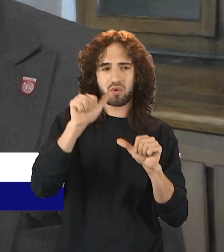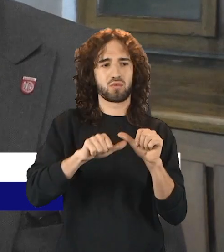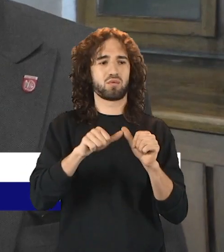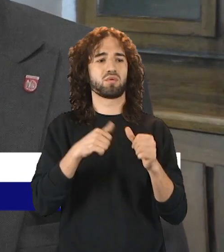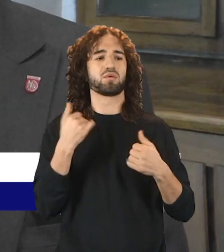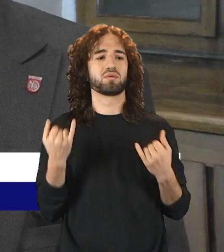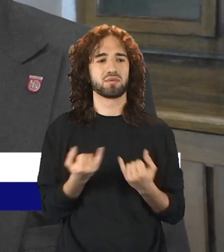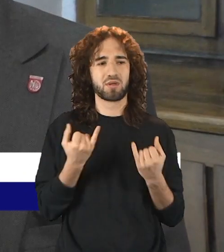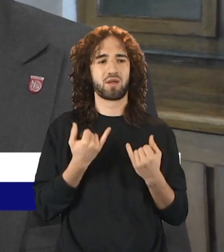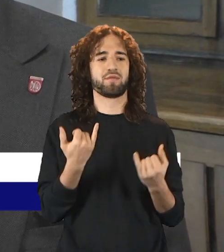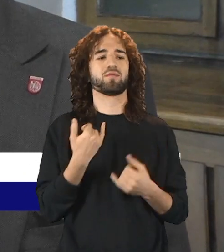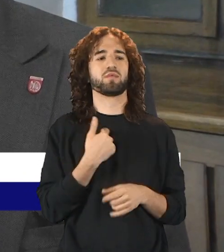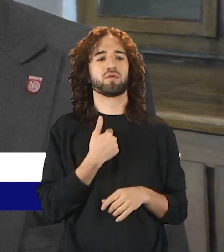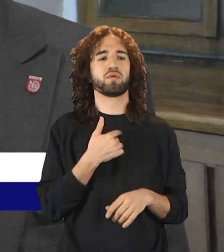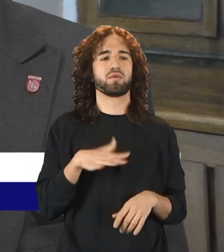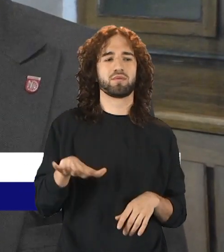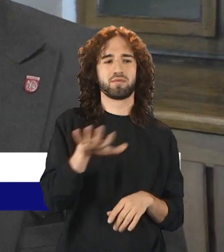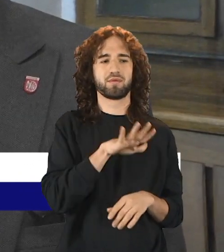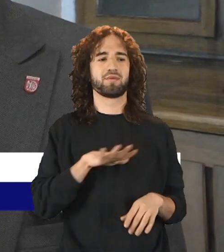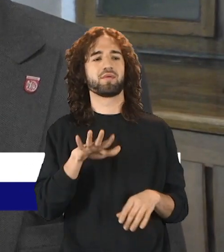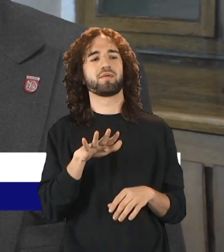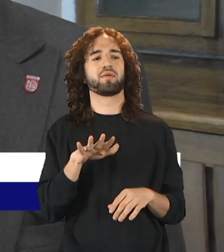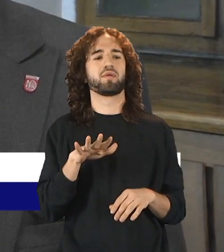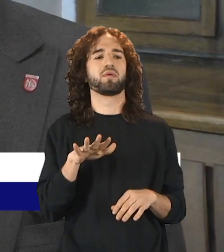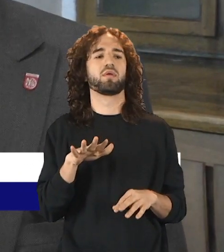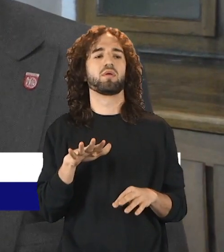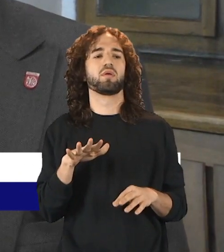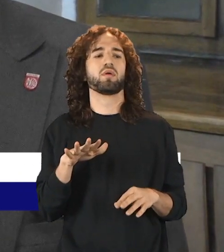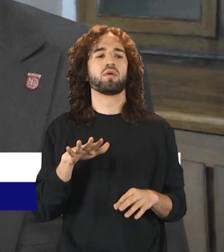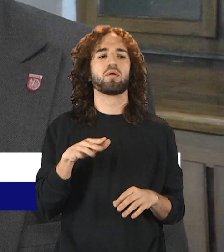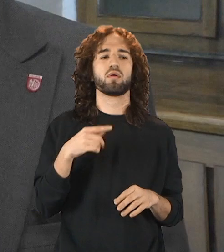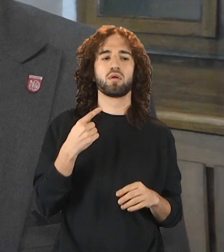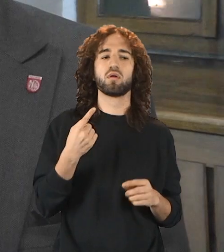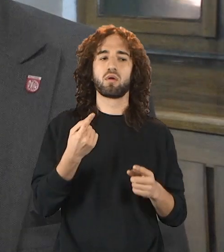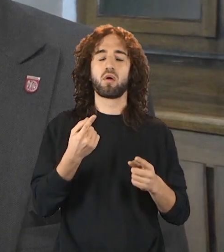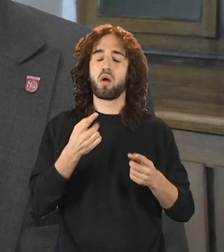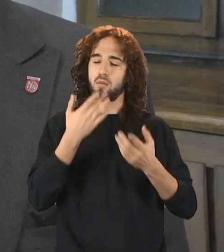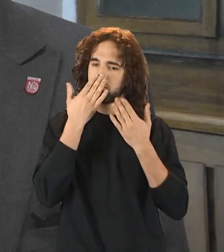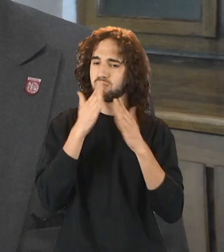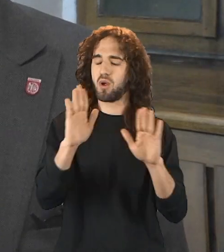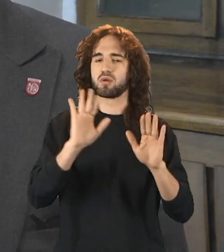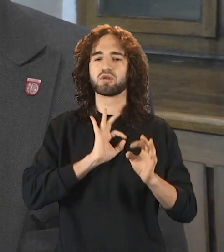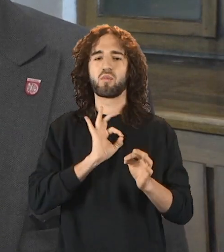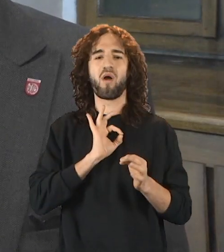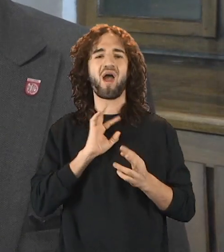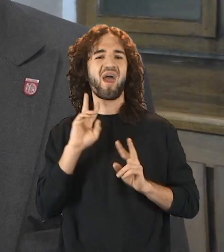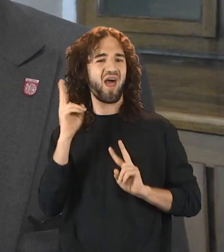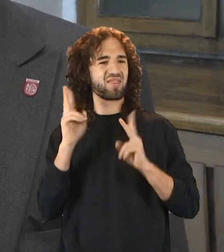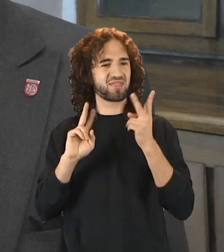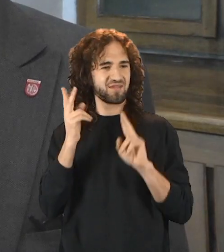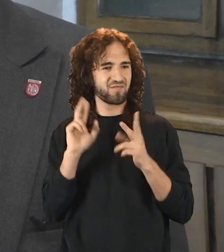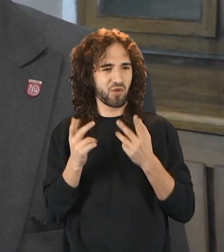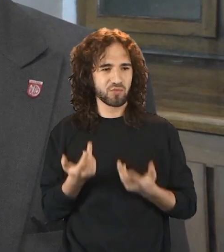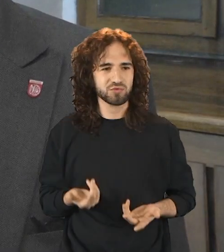na piedestale tych, którzy z jednej strony wykazują swoją aktywność i to szczególnie